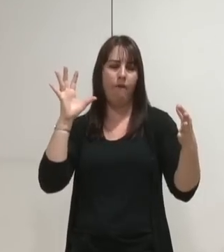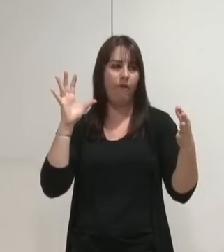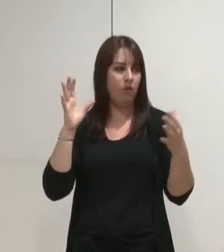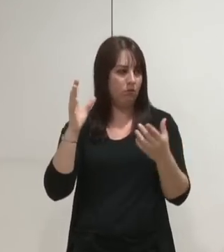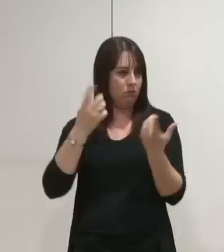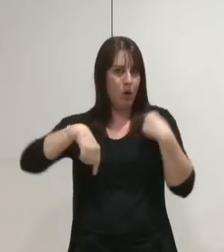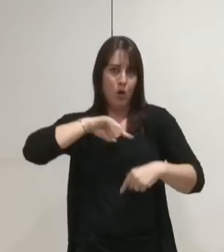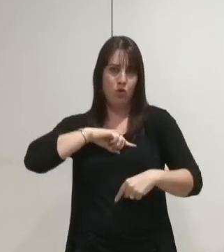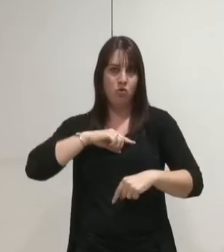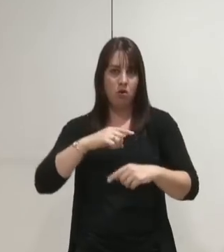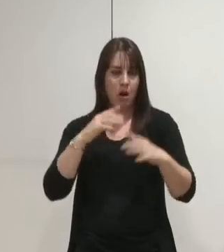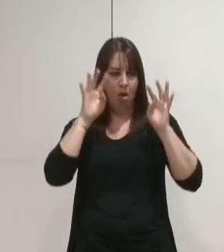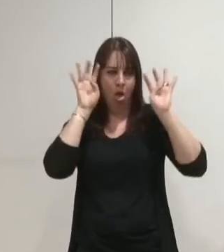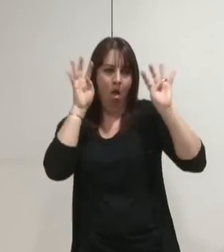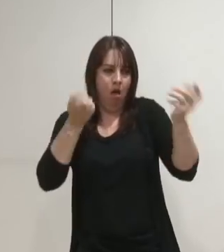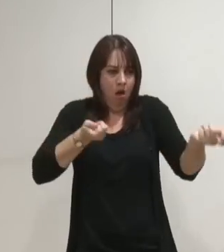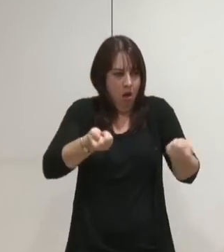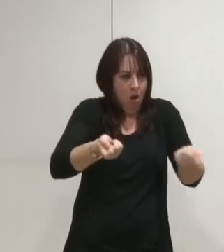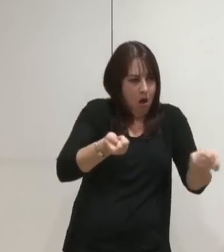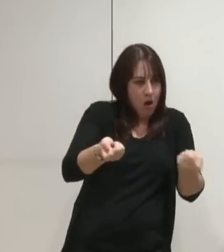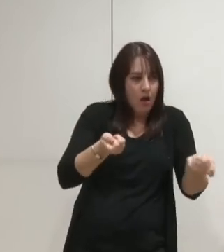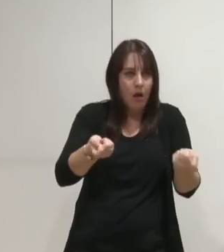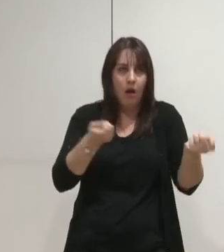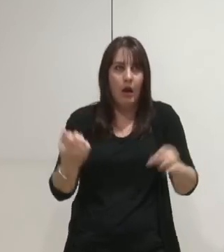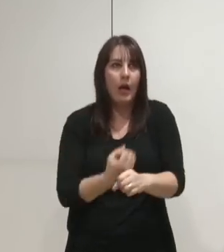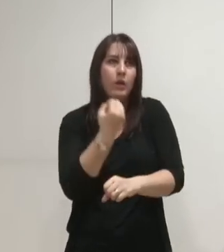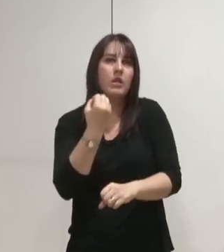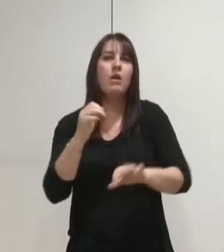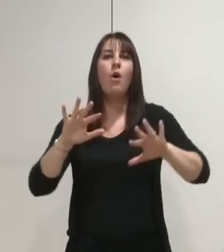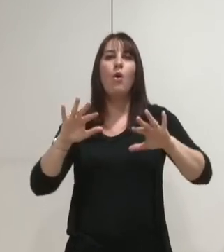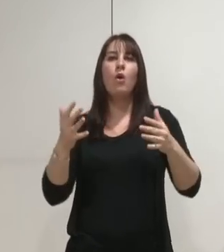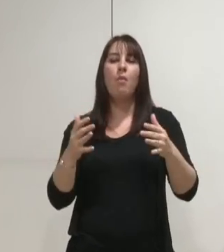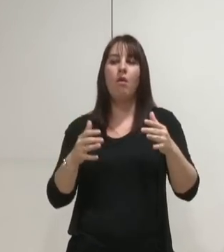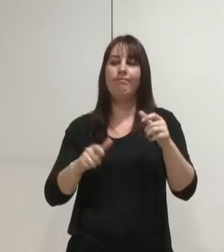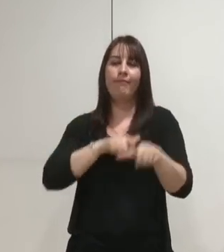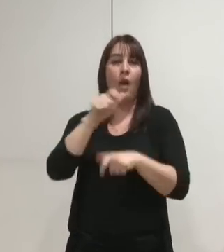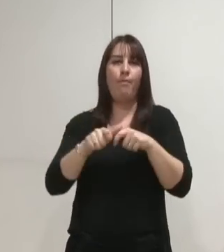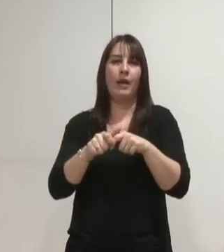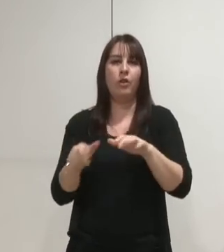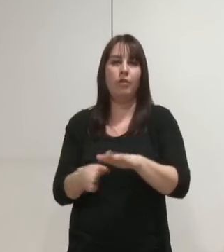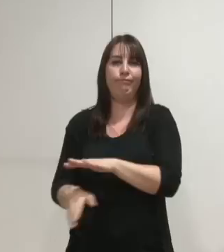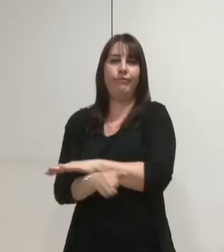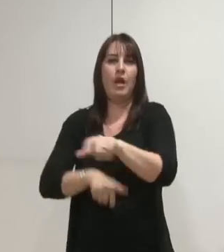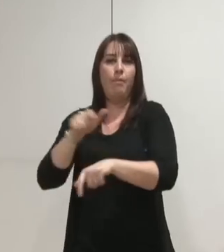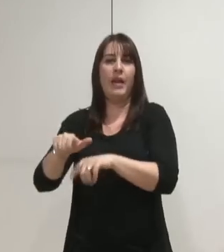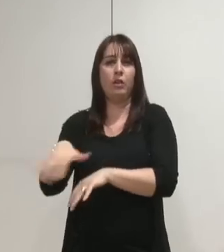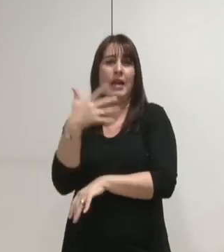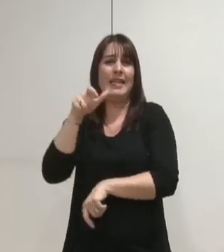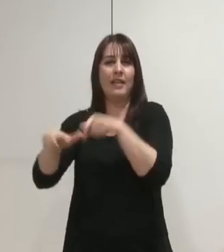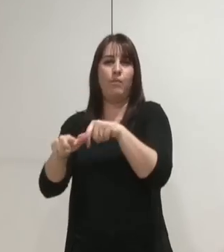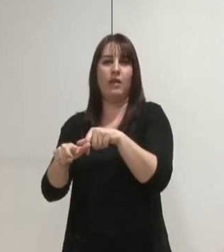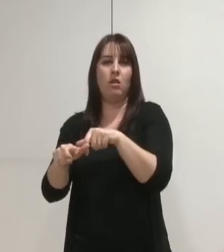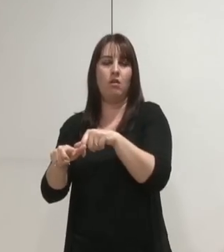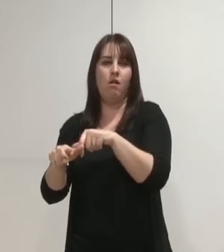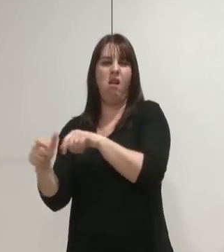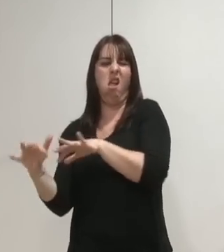nous contenions à bout de bras notamment via l'arrivée de passeurs qui ont fait entrer en force une quinzaine de personnes